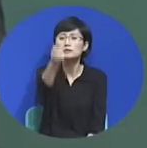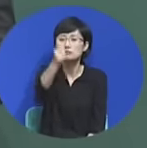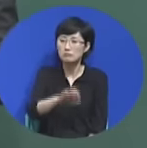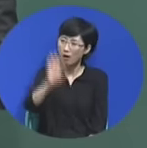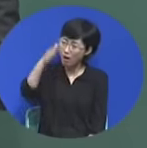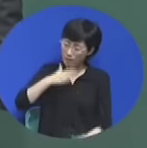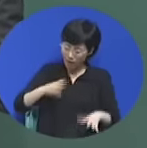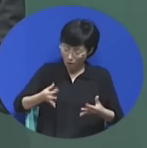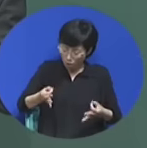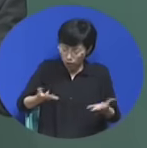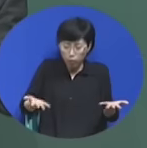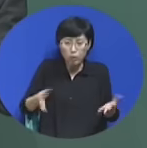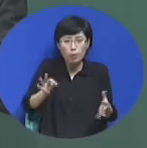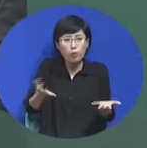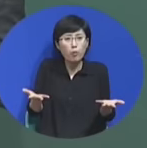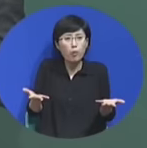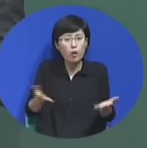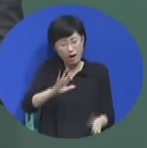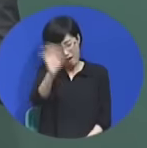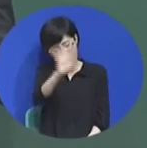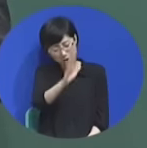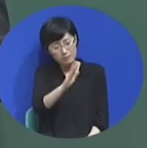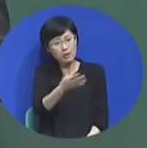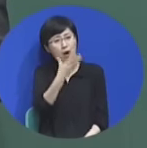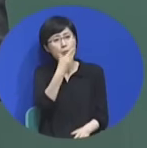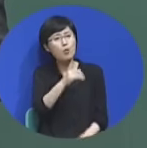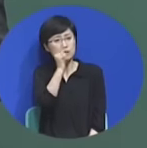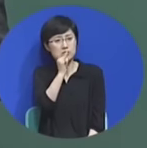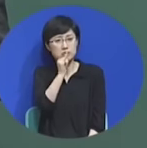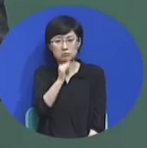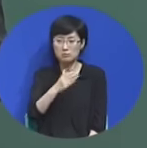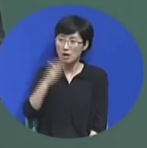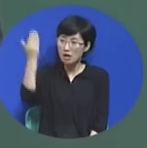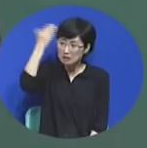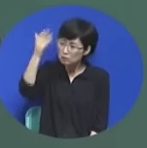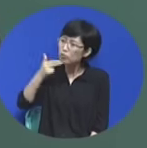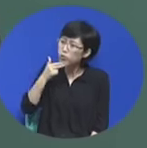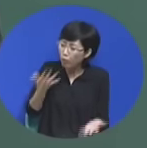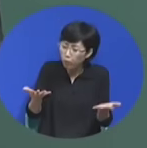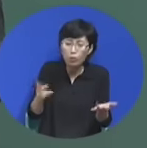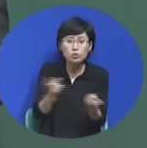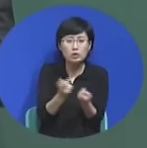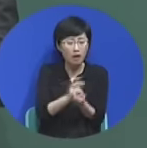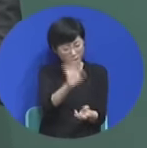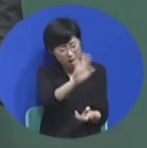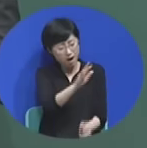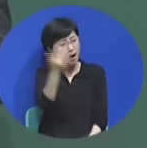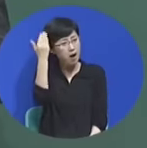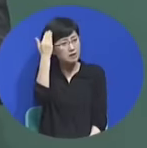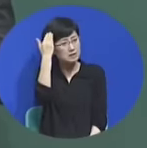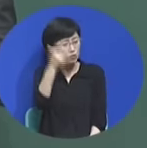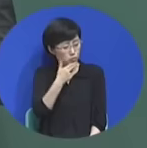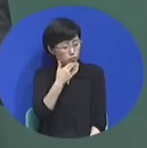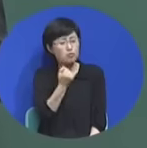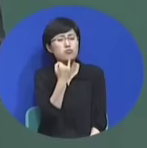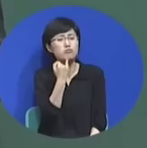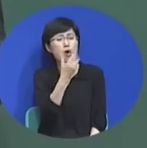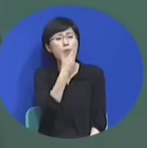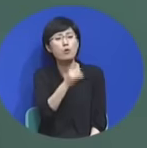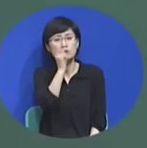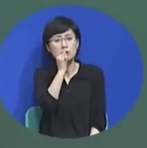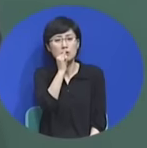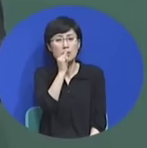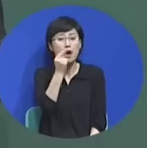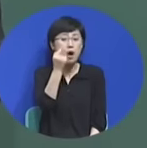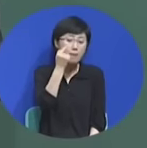없는데 복이 되니까요. 我没有钱啊，但也是。 지식이 없는데 아니 복이에요. 没有知识，那也是福分。 네, 우리가 자꾸만 눈에